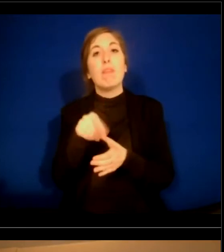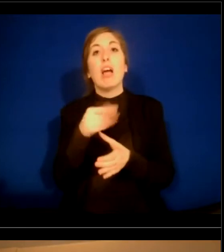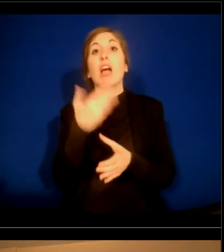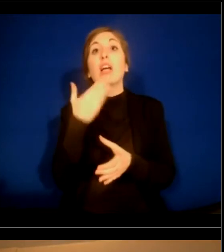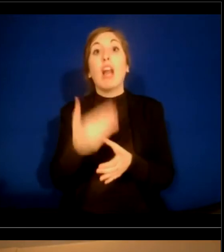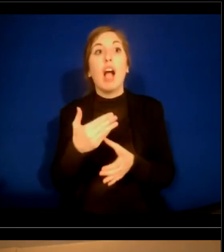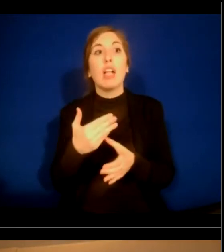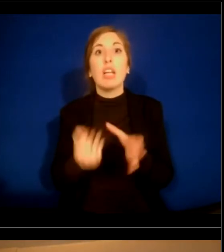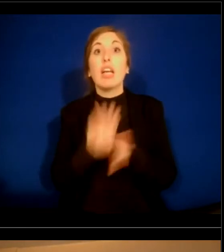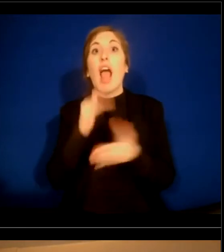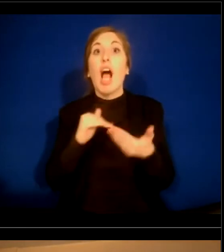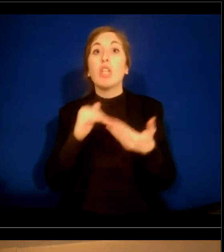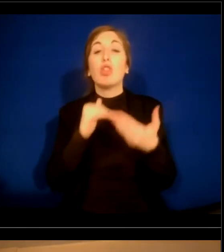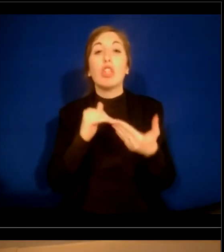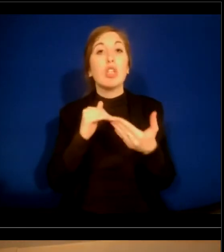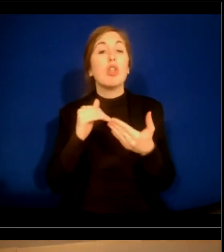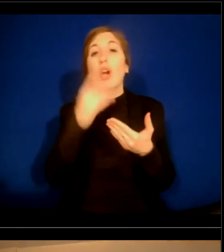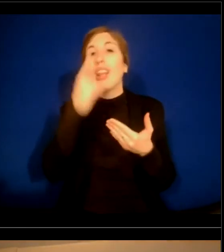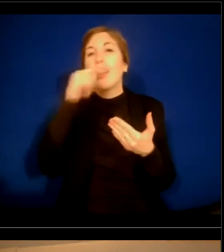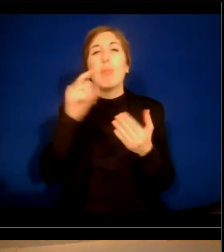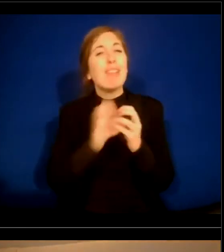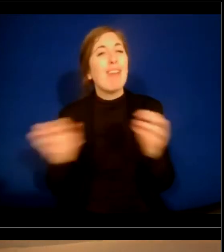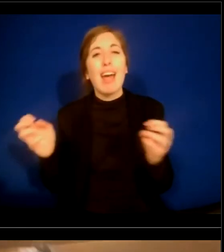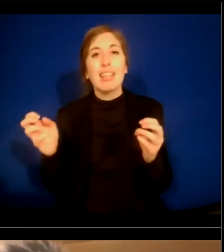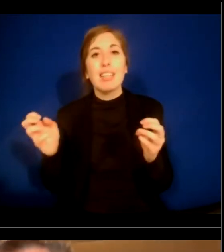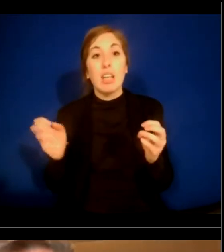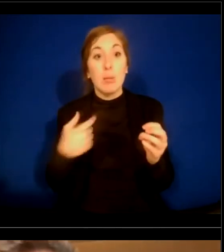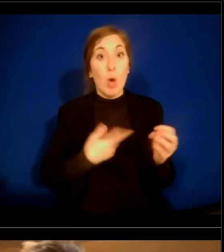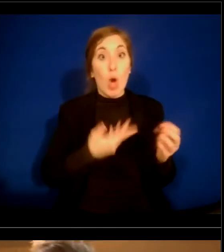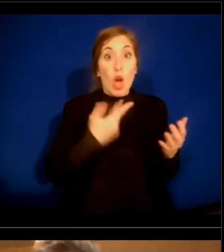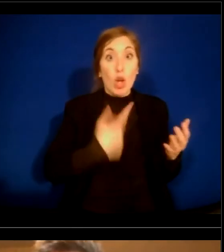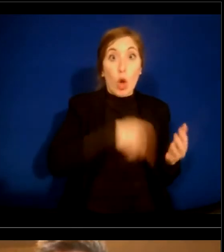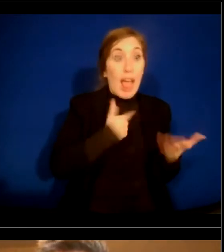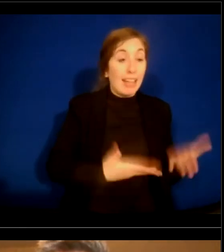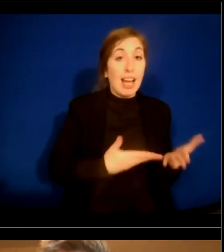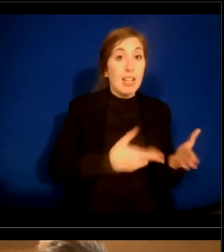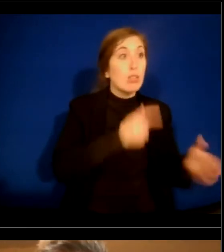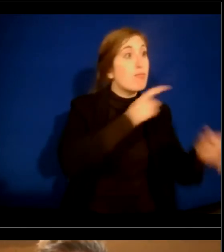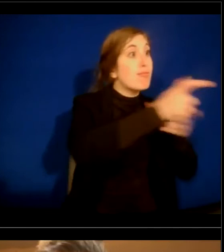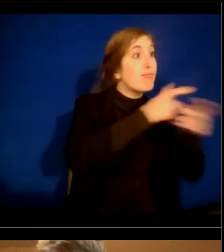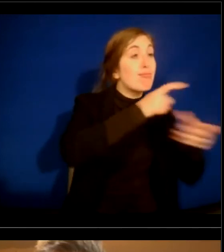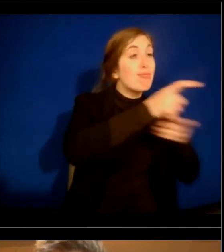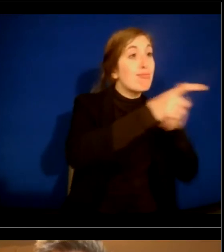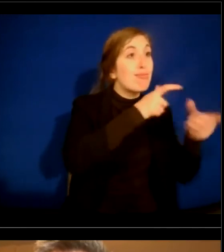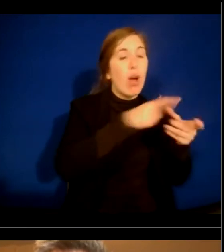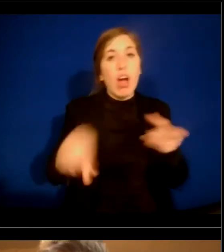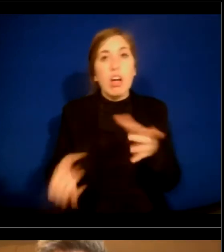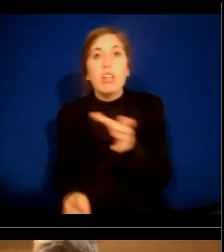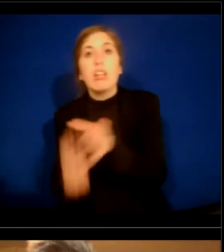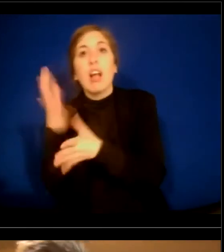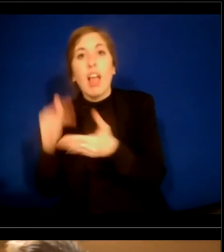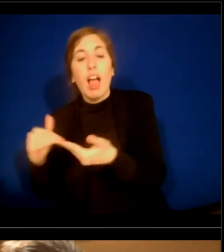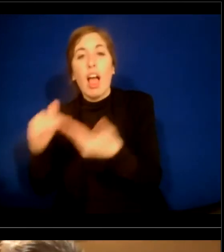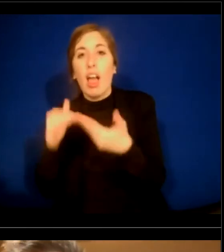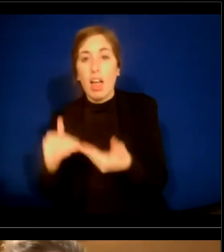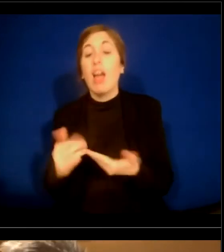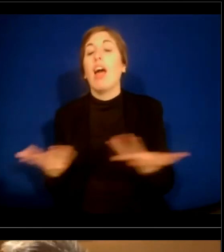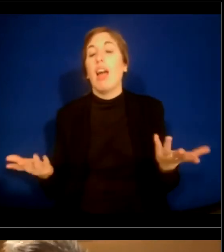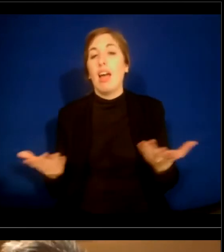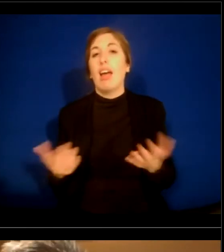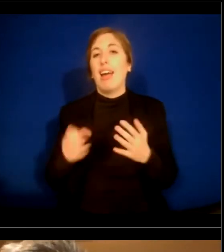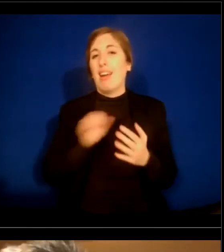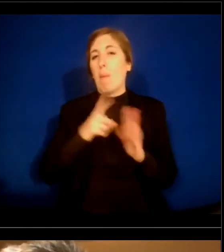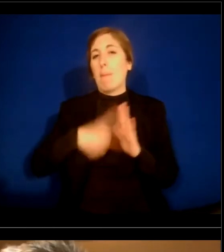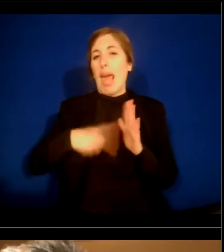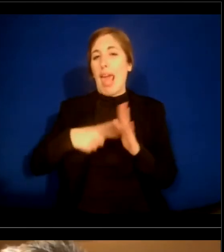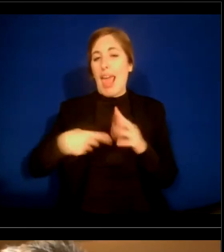che insomma, chi sta lavorando poi in questo momento può anche fungere da collettore per